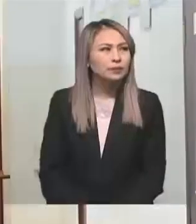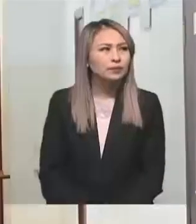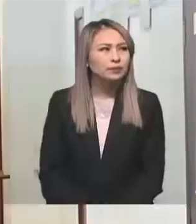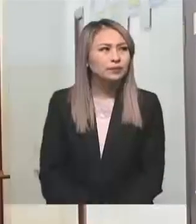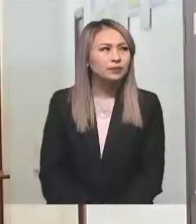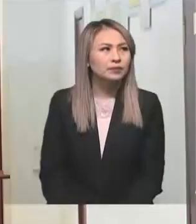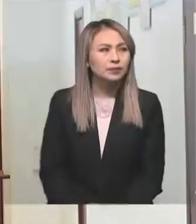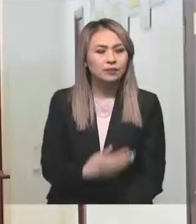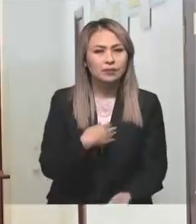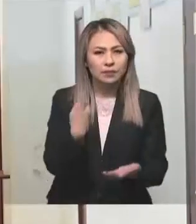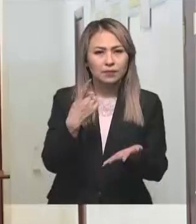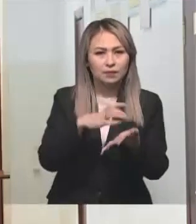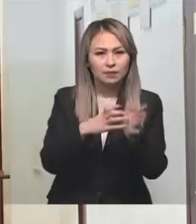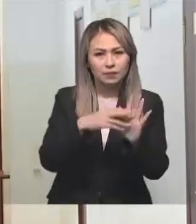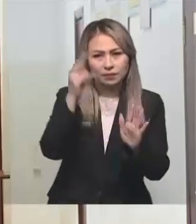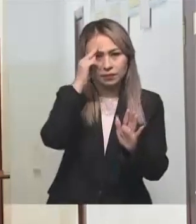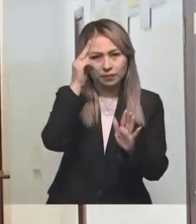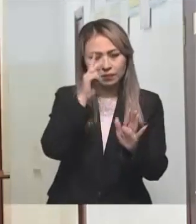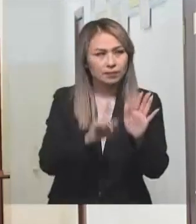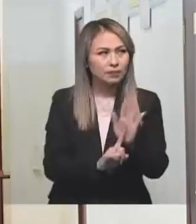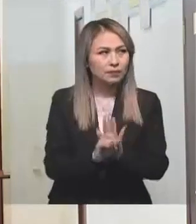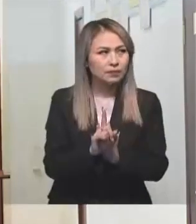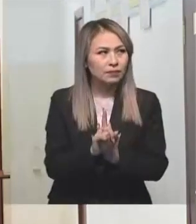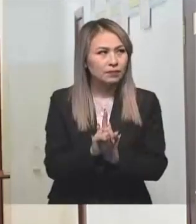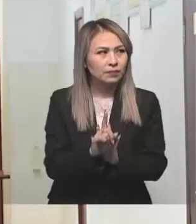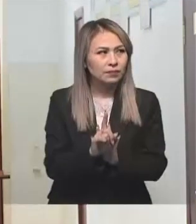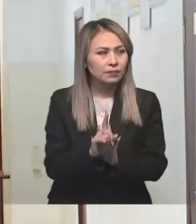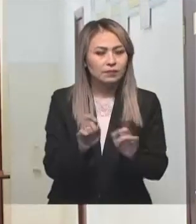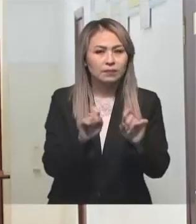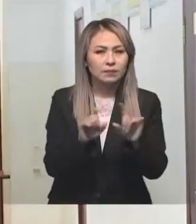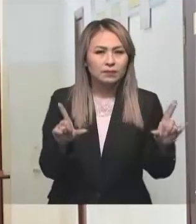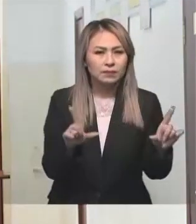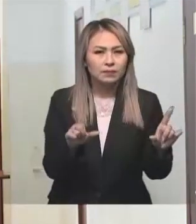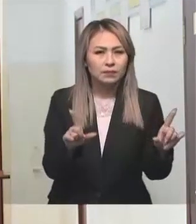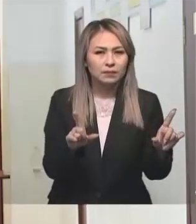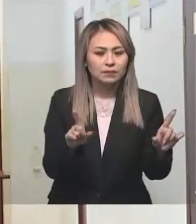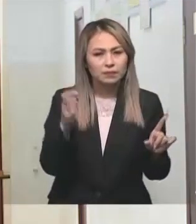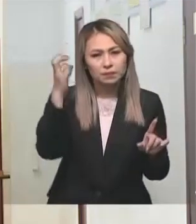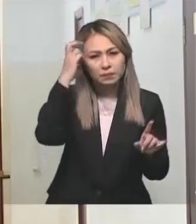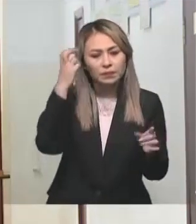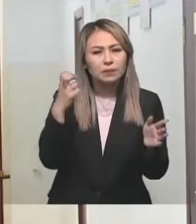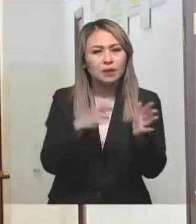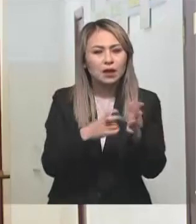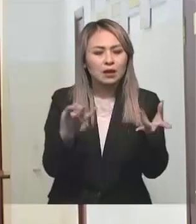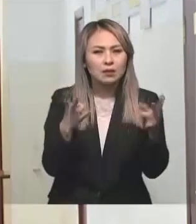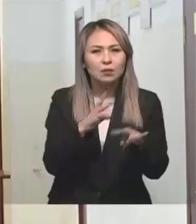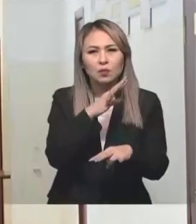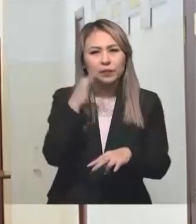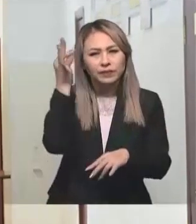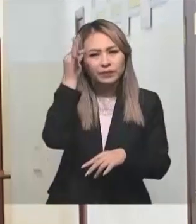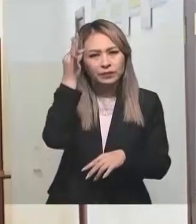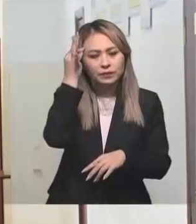мектепте бірінші сыныптан бері оқып жүрмін. Осы мектепте менде көп естеліктер қалған.